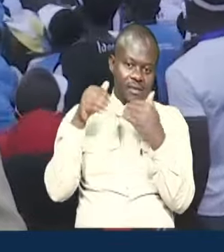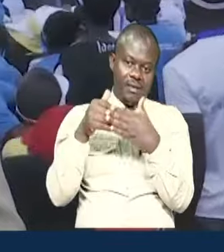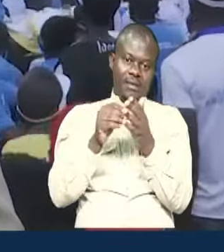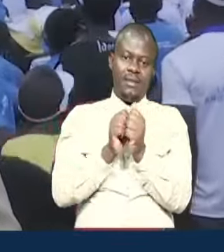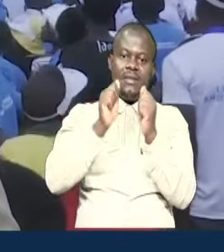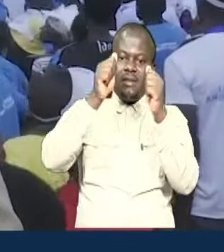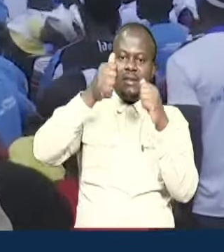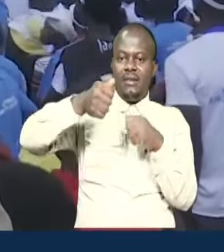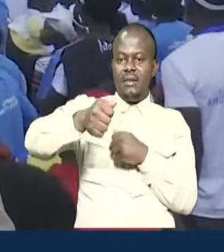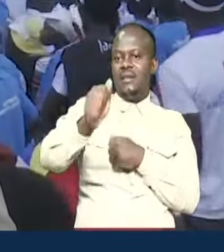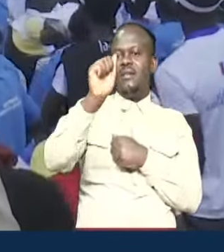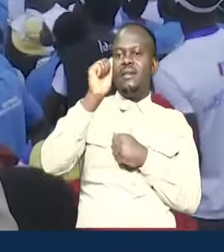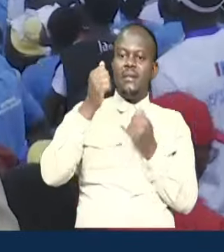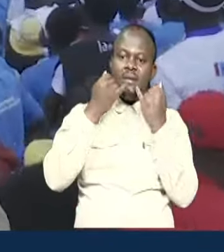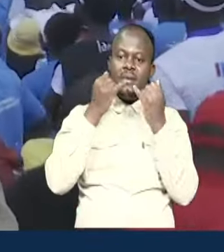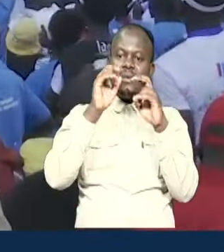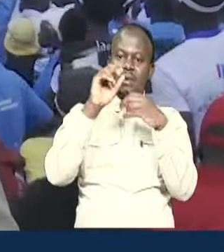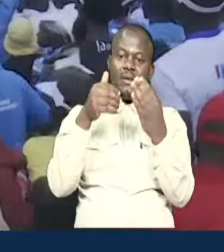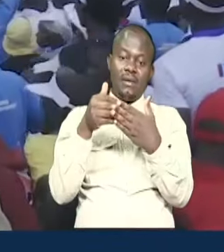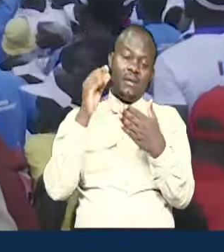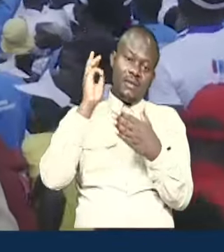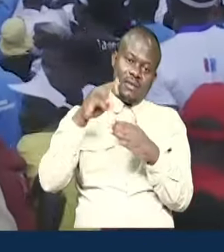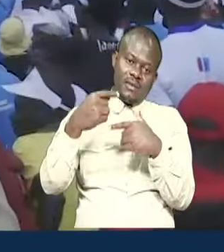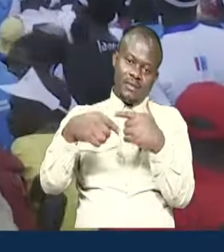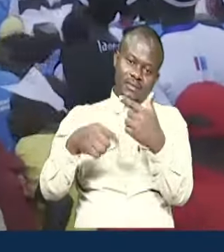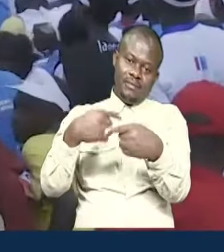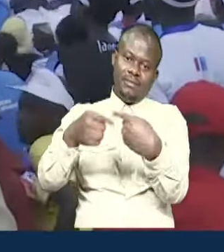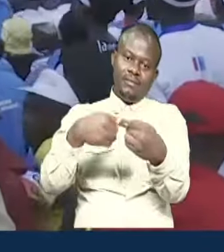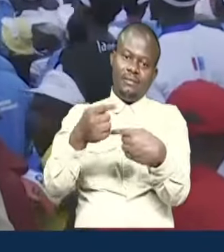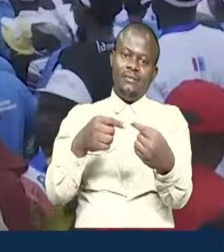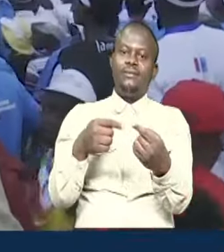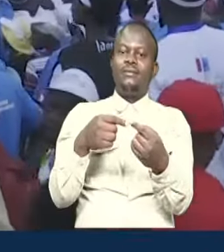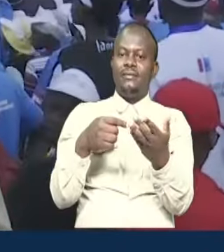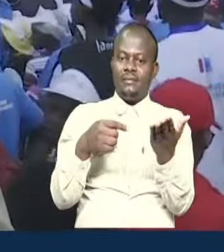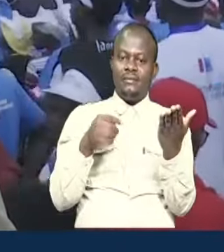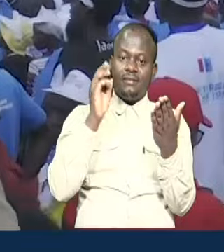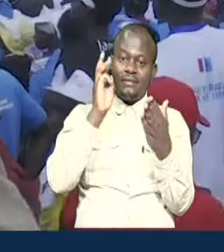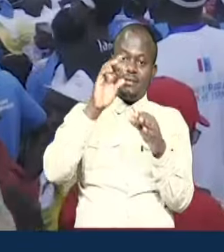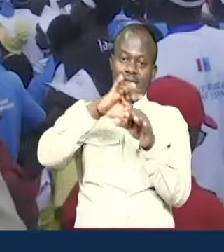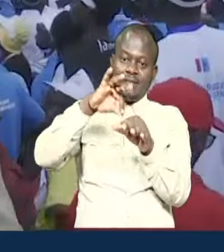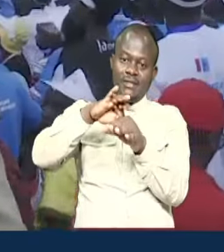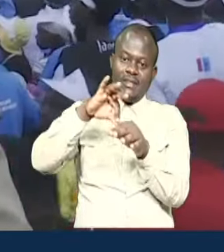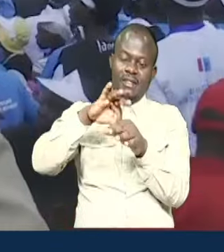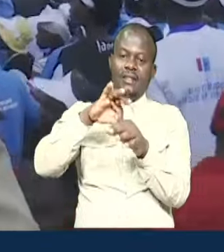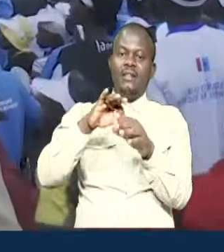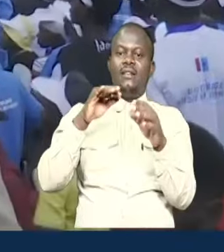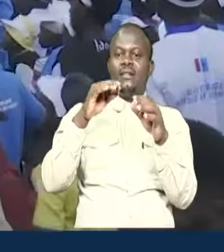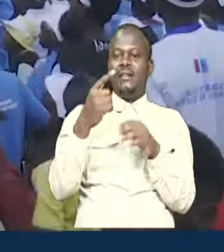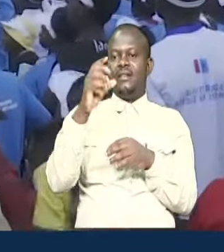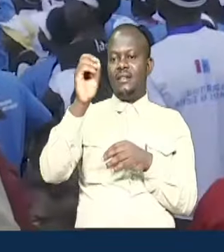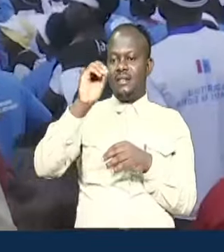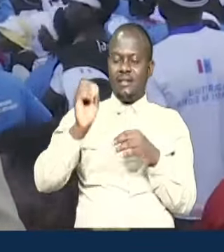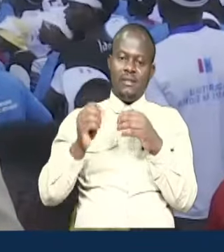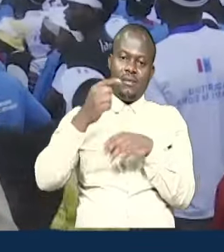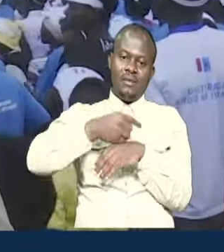wa RPF aho bamubwiye bati tuzagora egana kwegana cyangwa se tuzagutora ijana ku ijana mu minsi iri